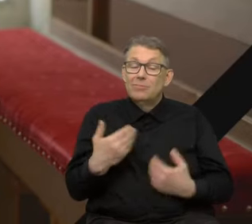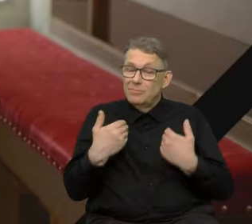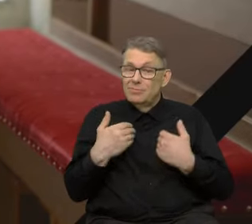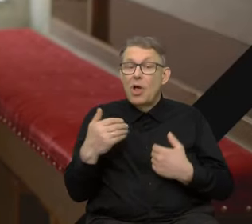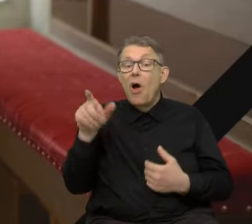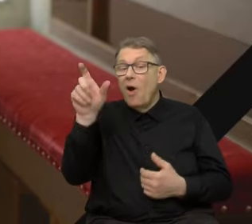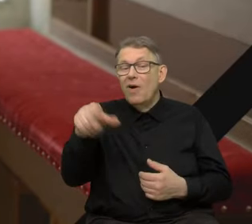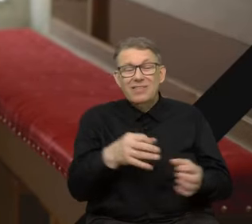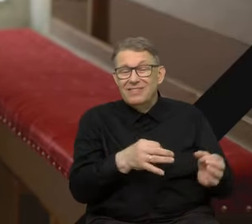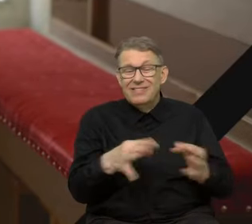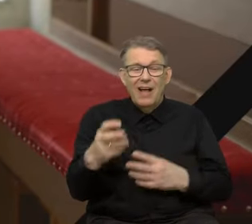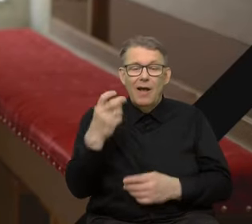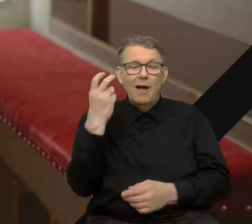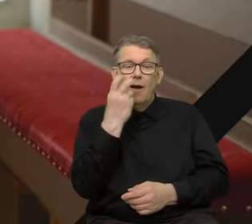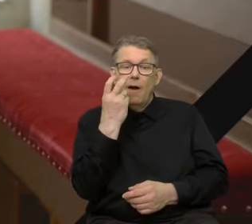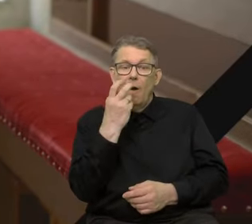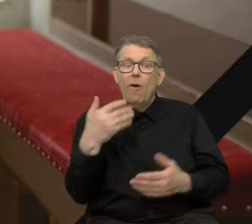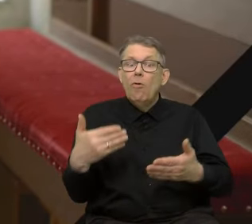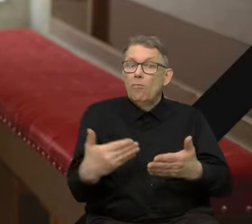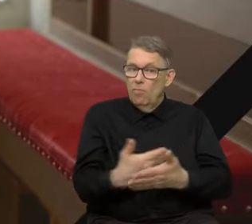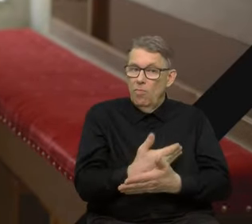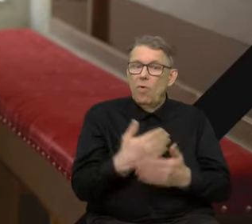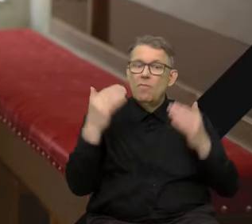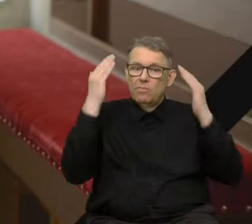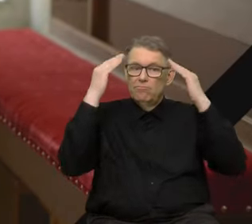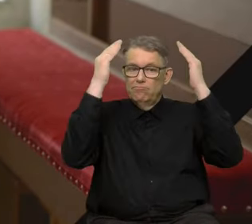Zainteresowali się od razu nowym biskupem.